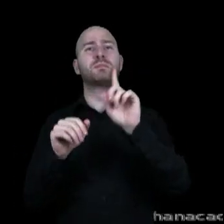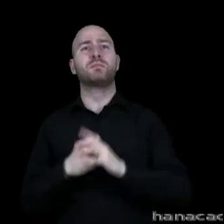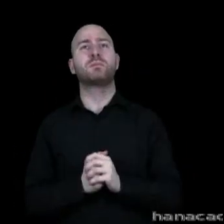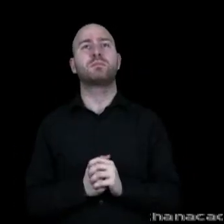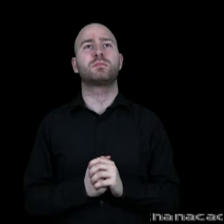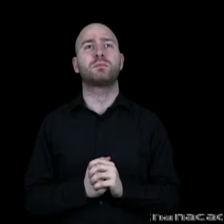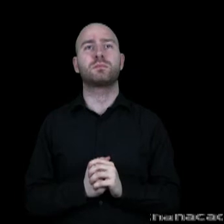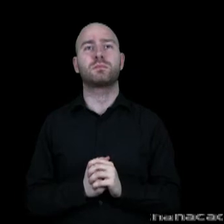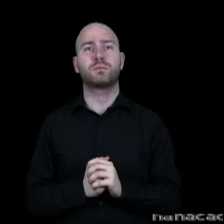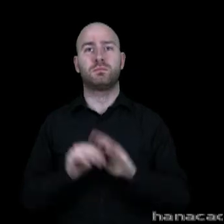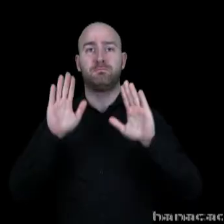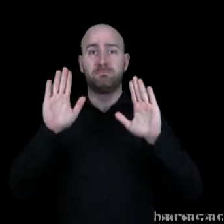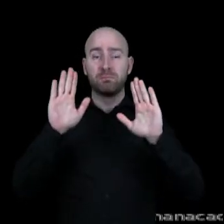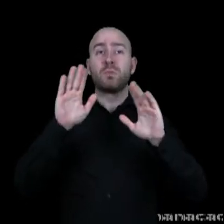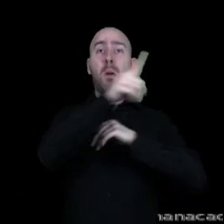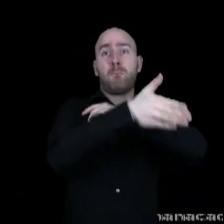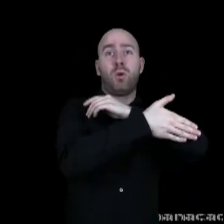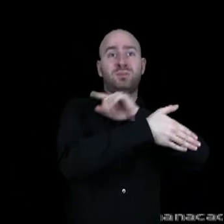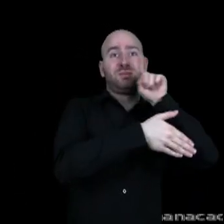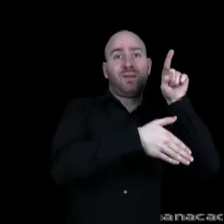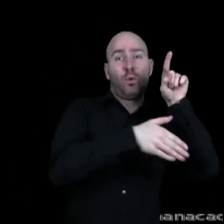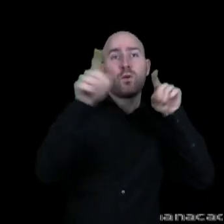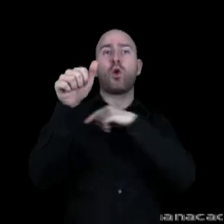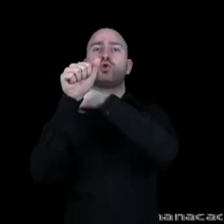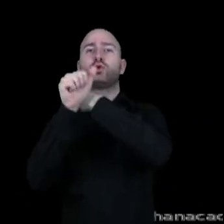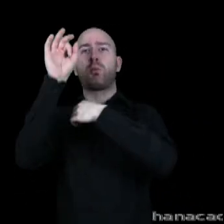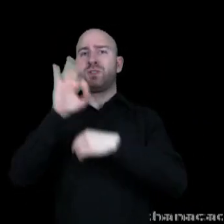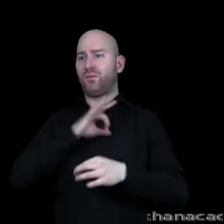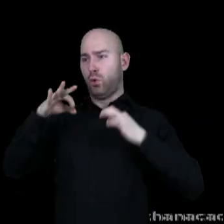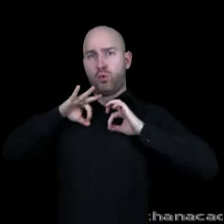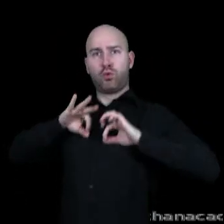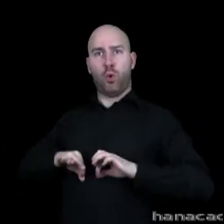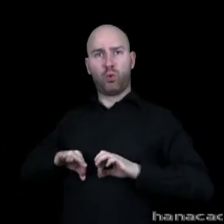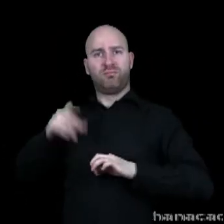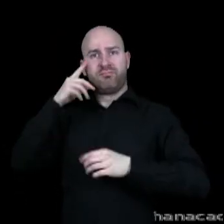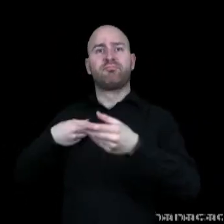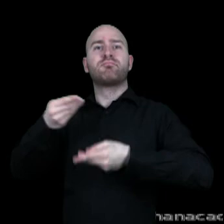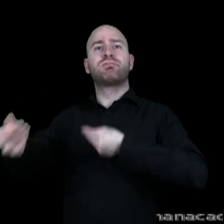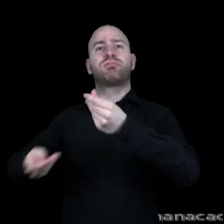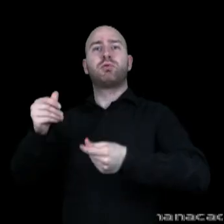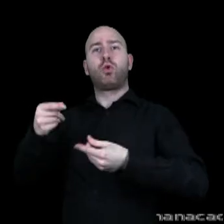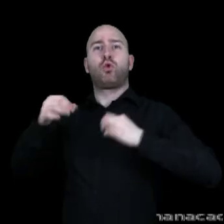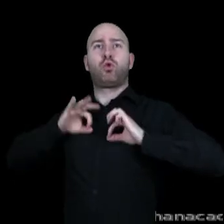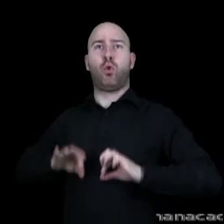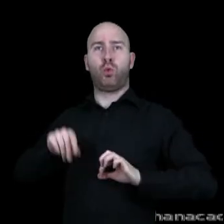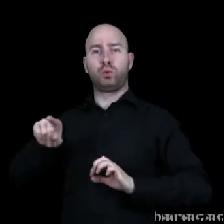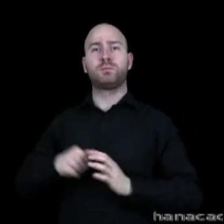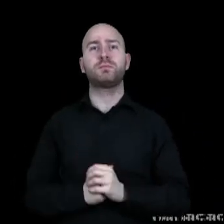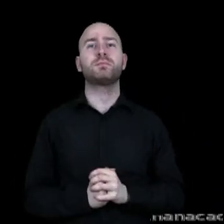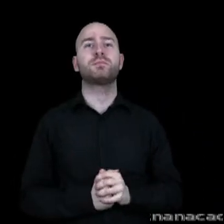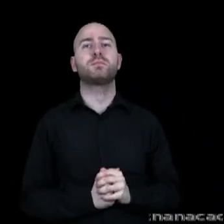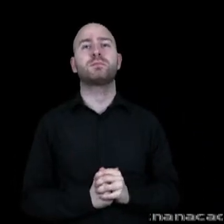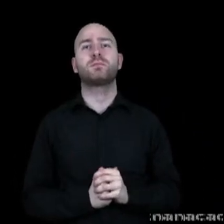I… to nie jest inny kolor. Powyżej poziomu bazowego ludzie wydają 60% swojego dochodu rozporządzalnego.